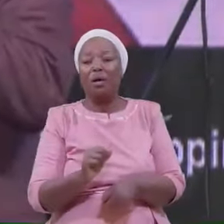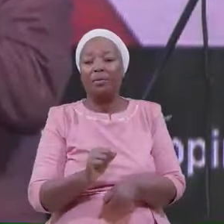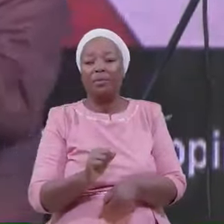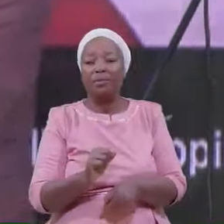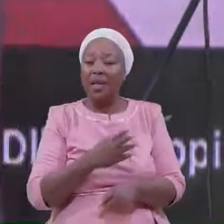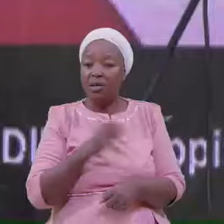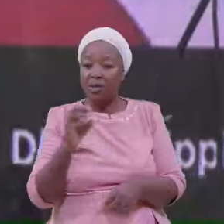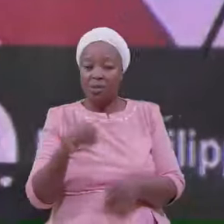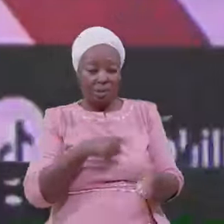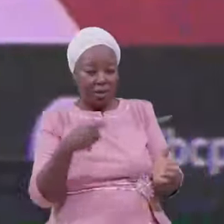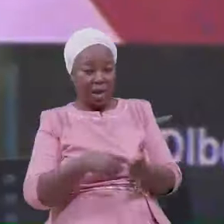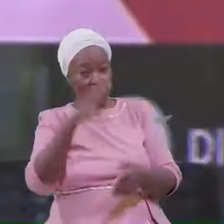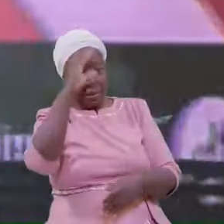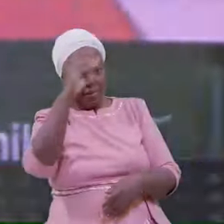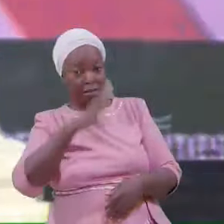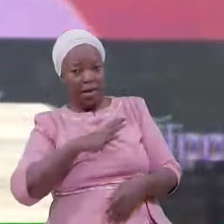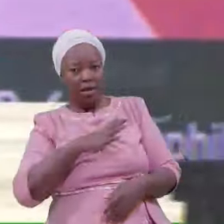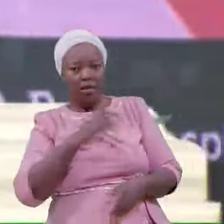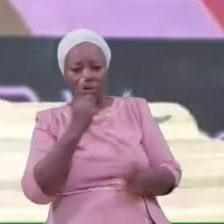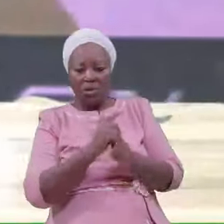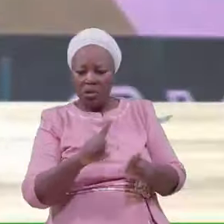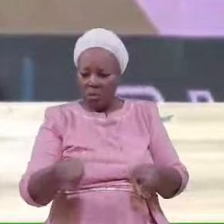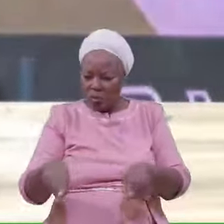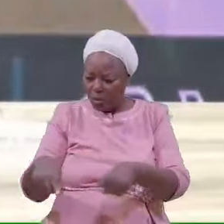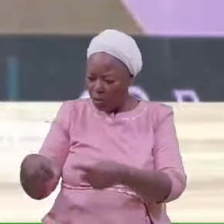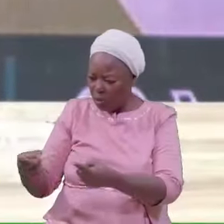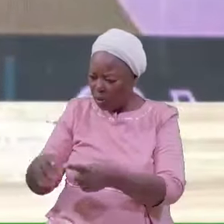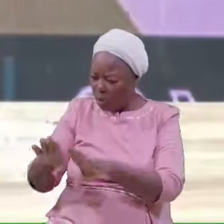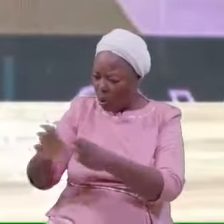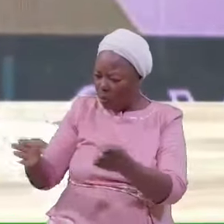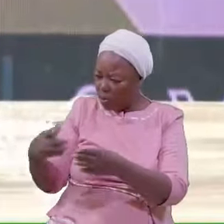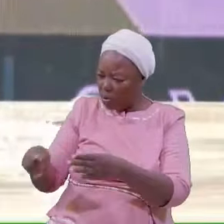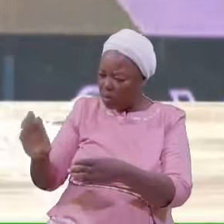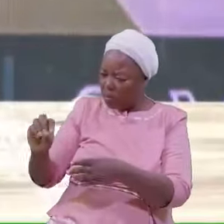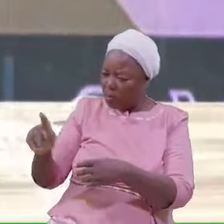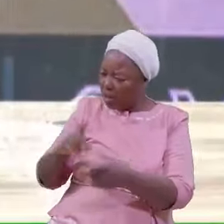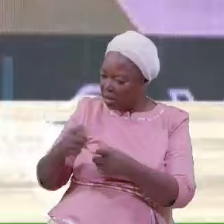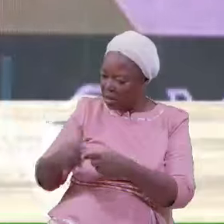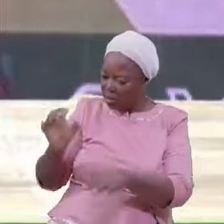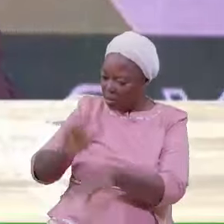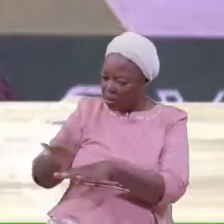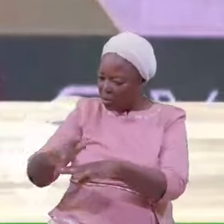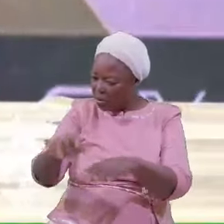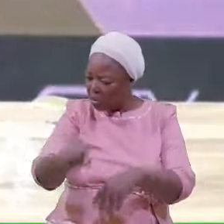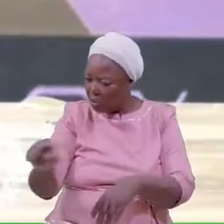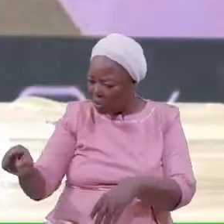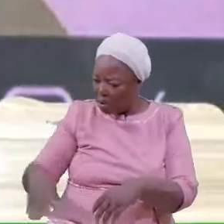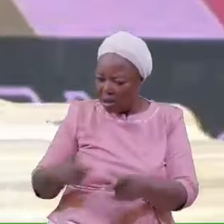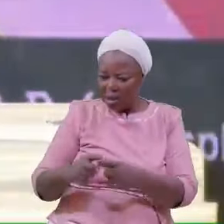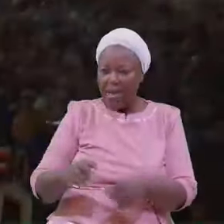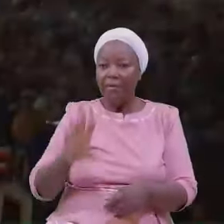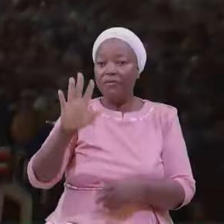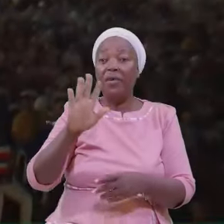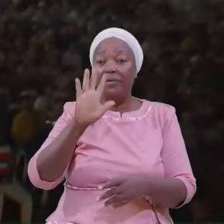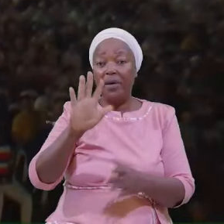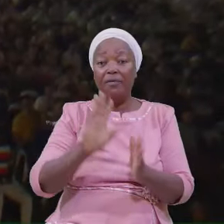man just went, opened the boat, touched this, 5 minutes, everything worked. Ang tao nito na